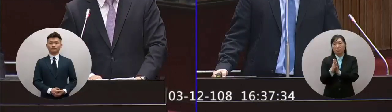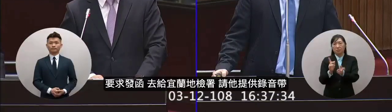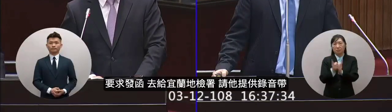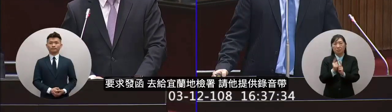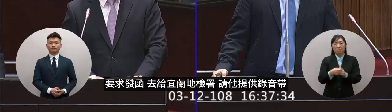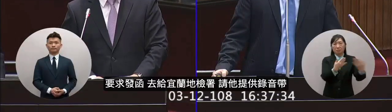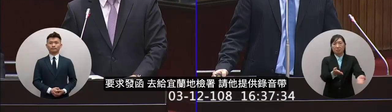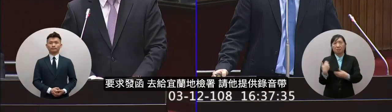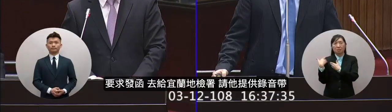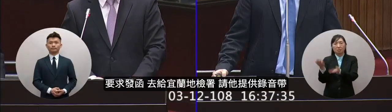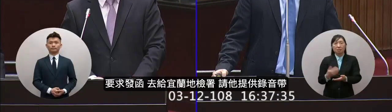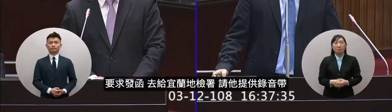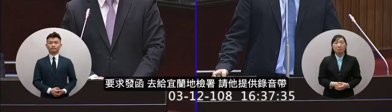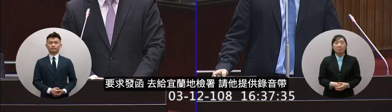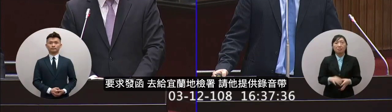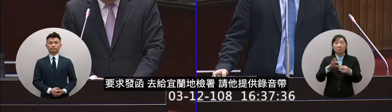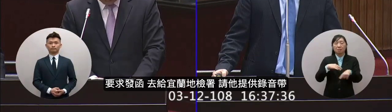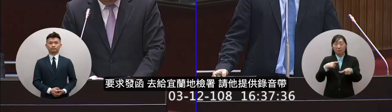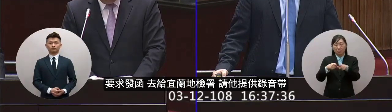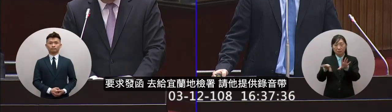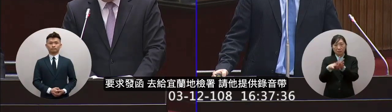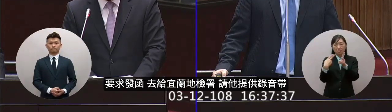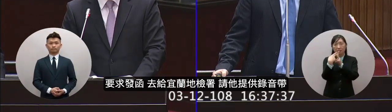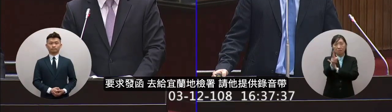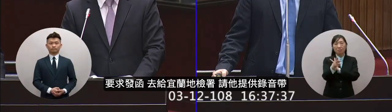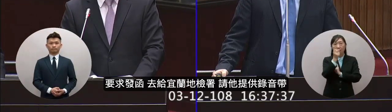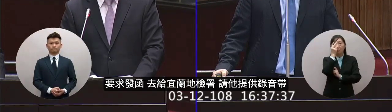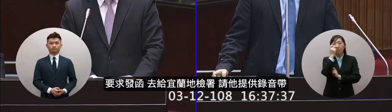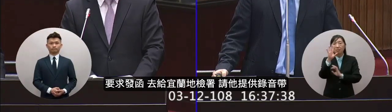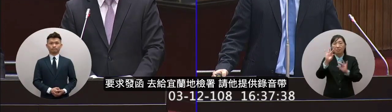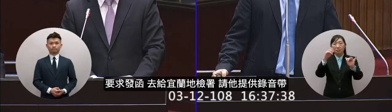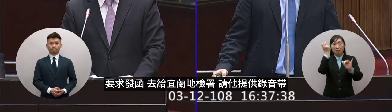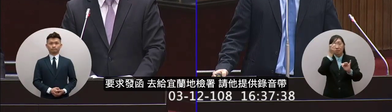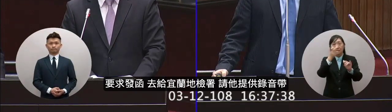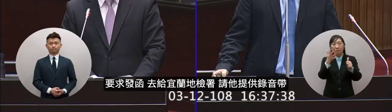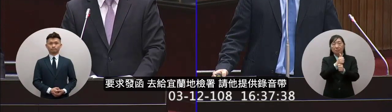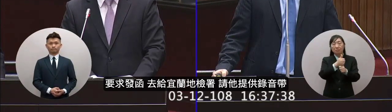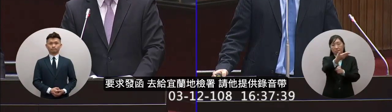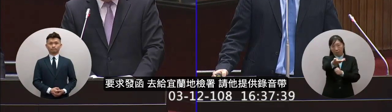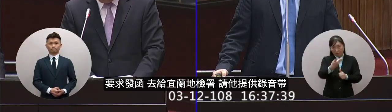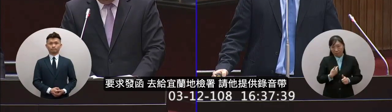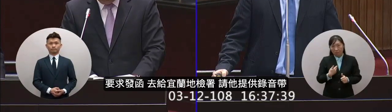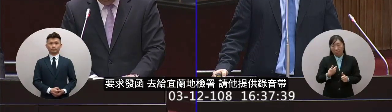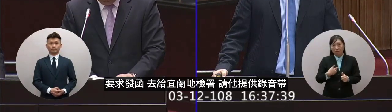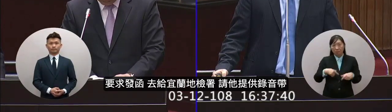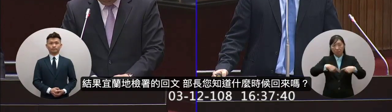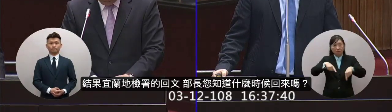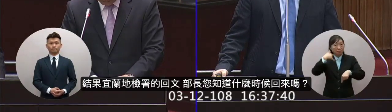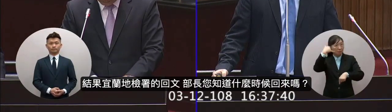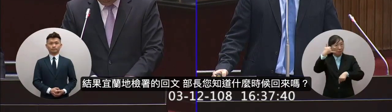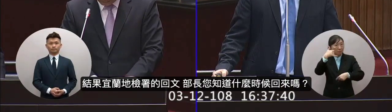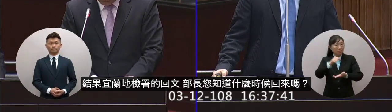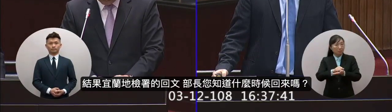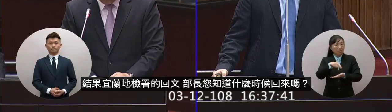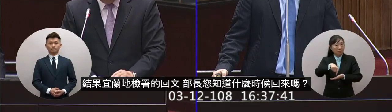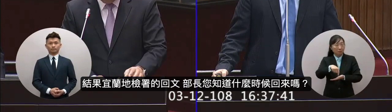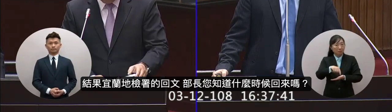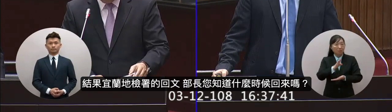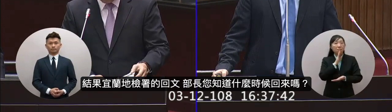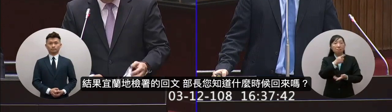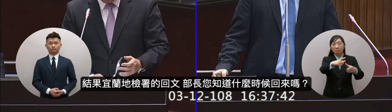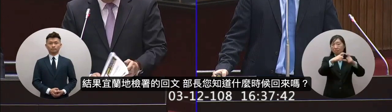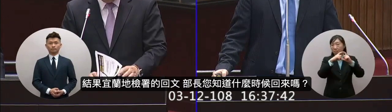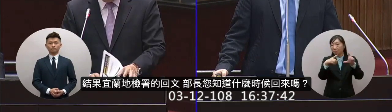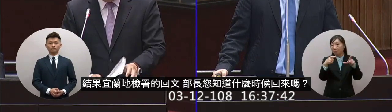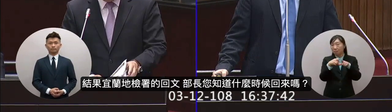的，要求发函去给宜兰地检署，请他提供录音带。结果宜兰地检署的